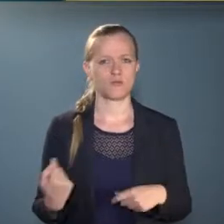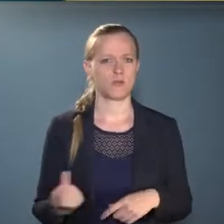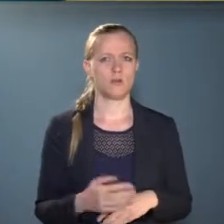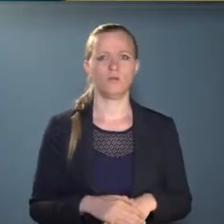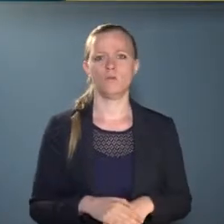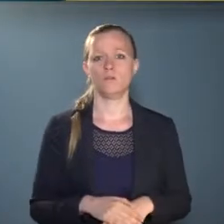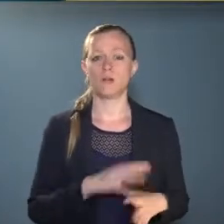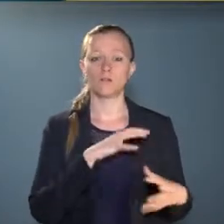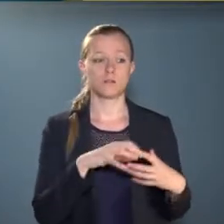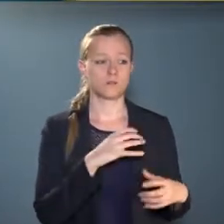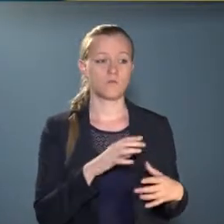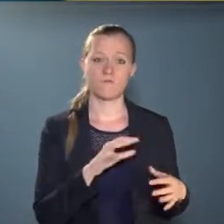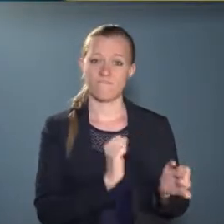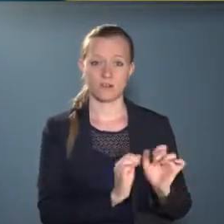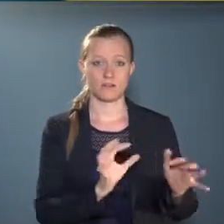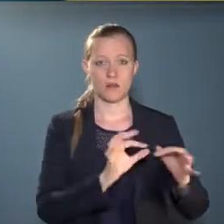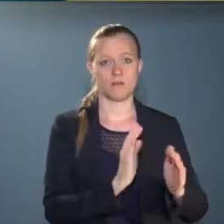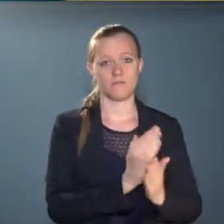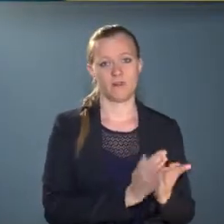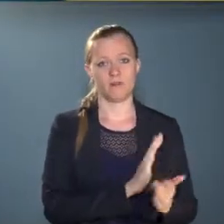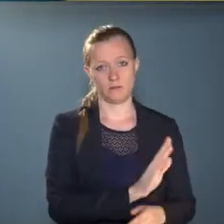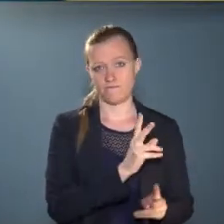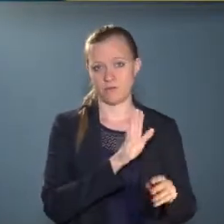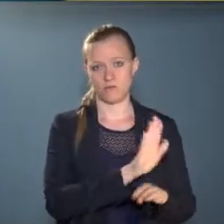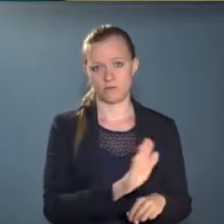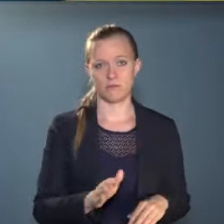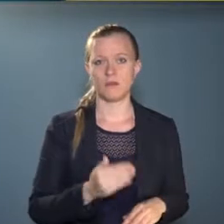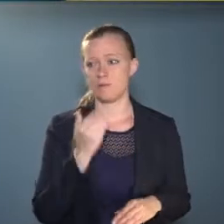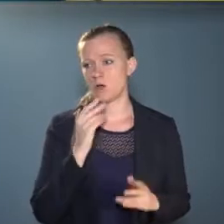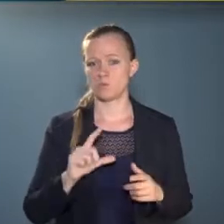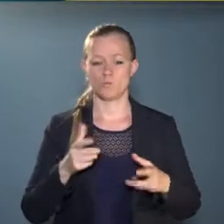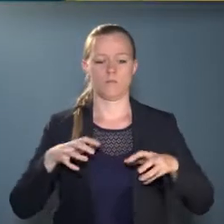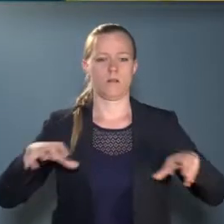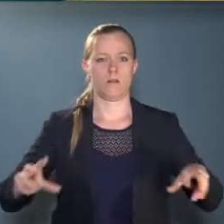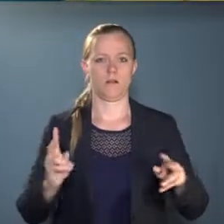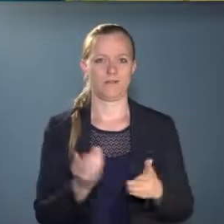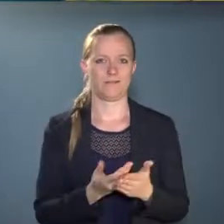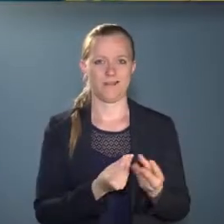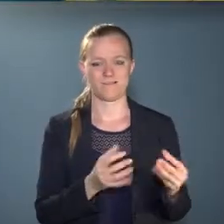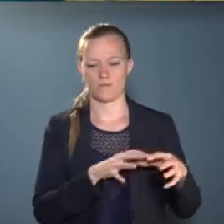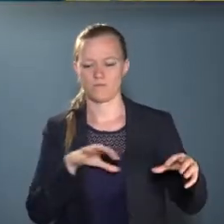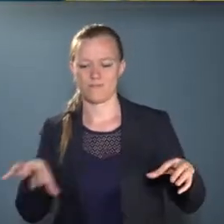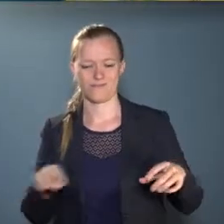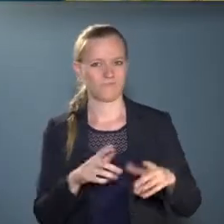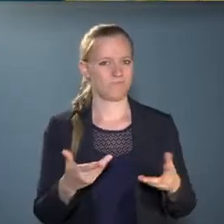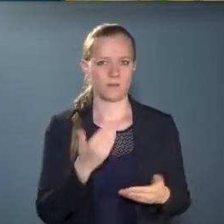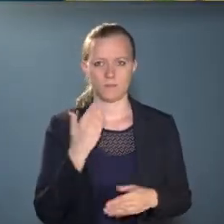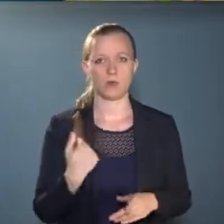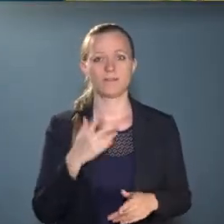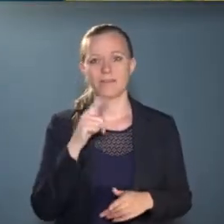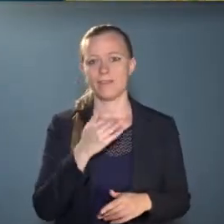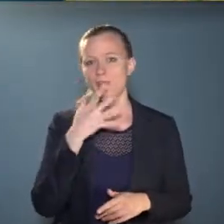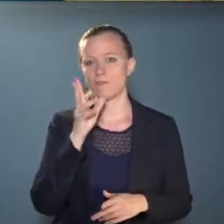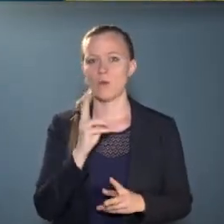ami a katasztrófa védelemnek a dolga, és meg is van náluk. Nem szeretnék duplikálni semmilyen eszközparkot. A TEC-ben vannak